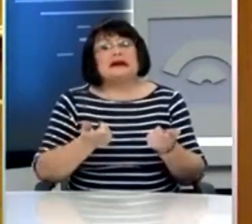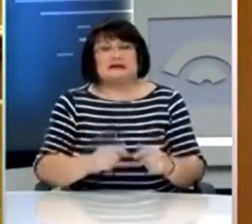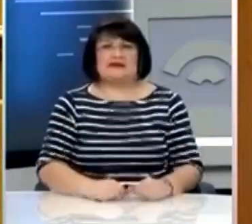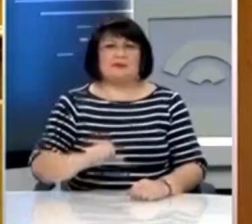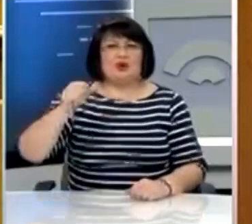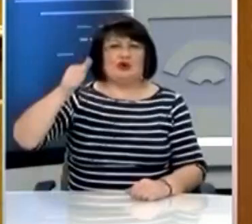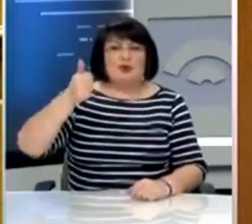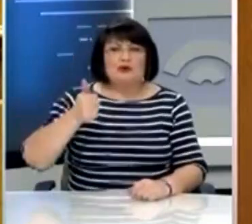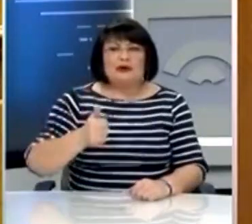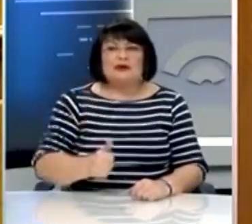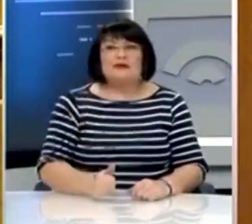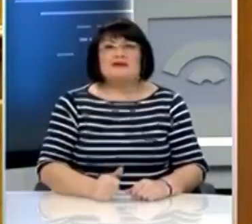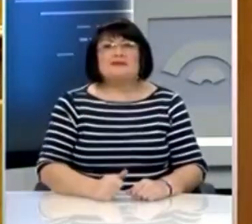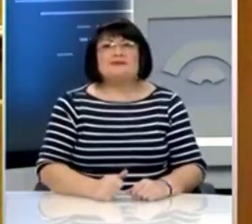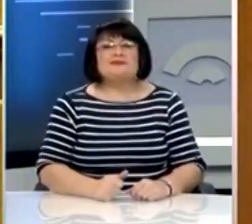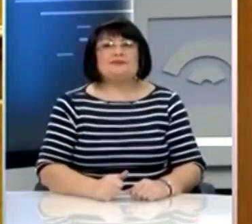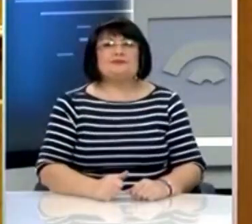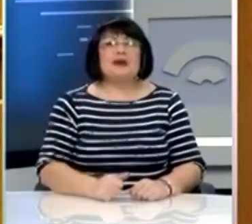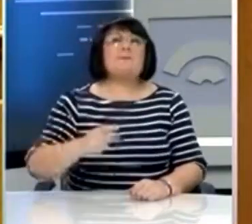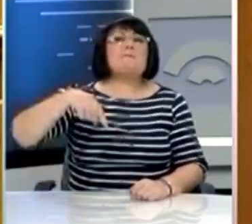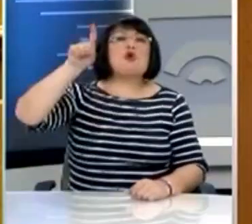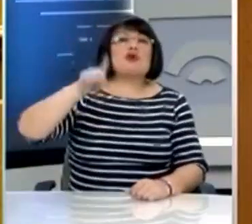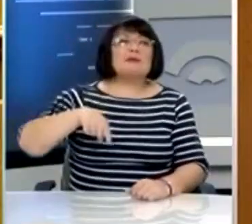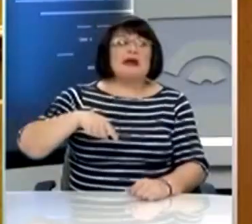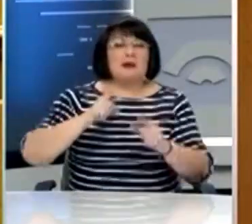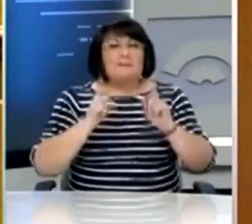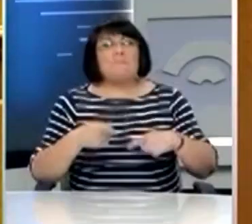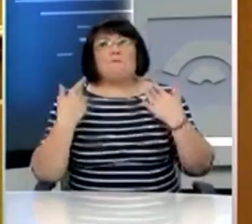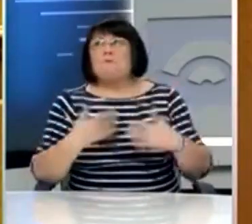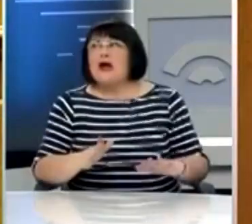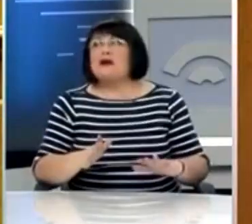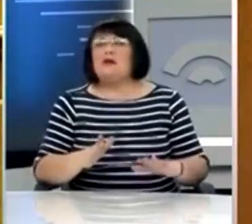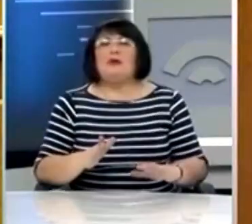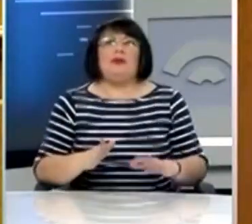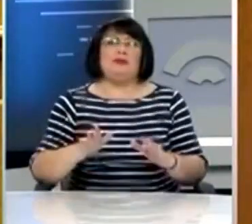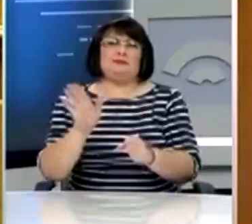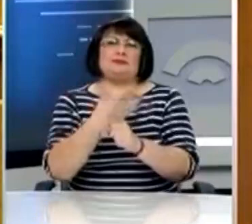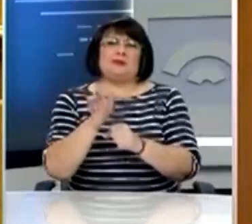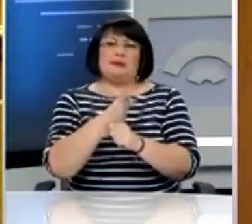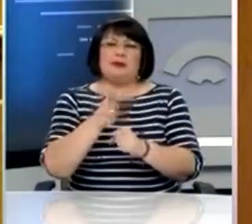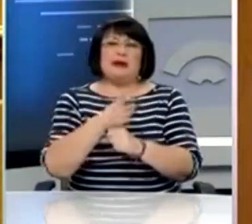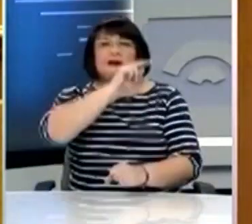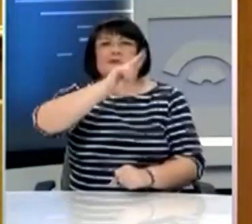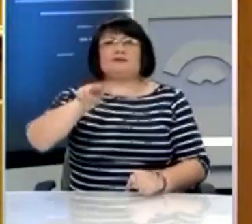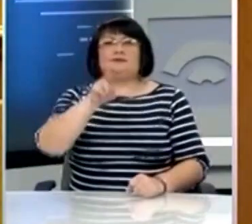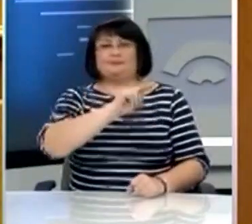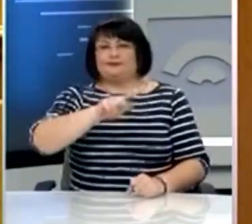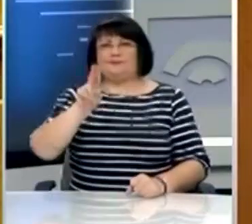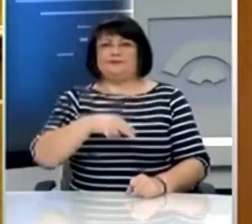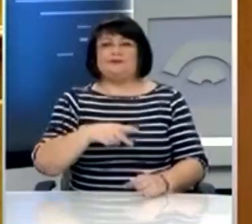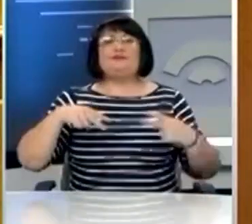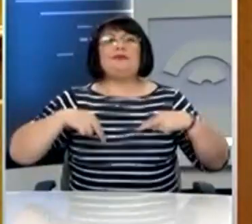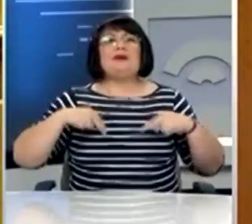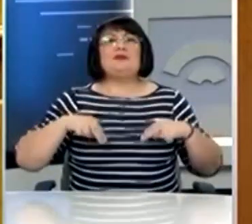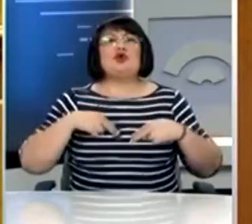Πρώτα απ' όλα, την πρώτη κιόλας ημέρα αποφασίσατε να διαλύσετε, να καταργήσετε το